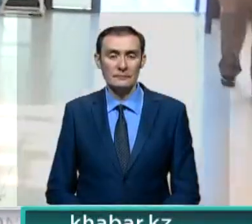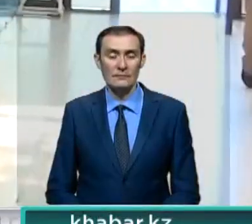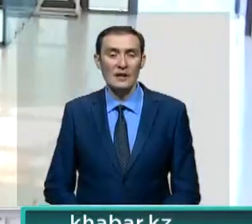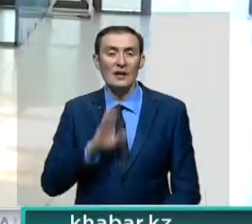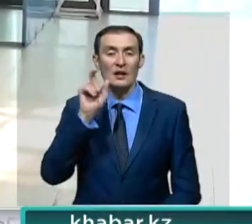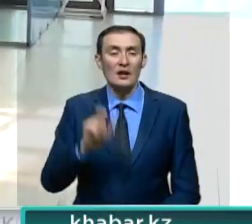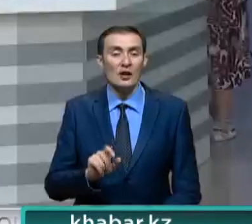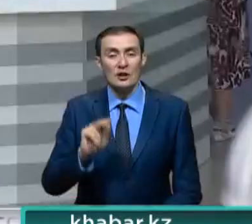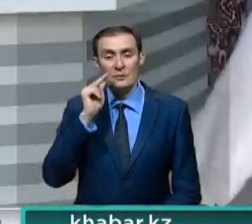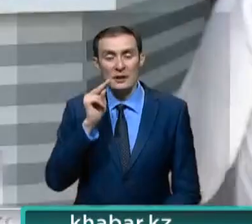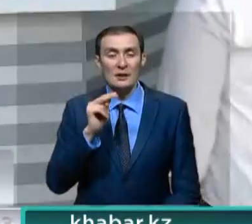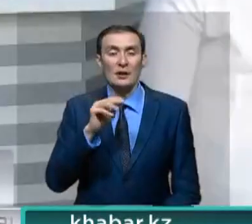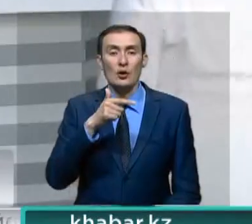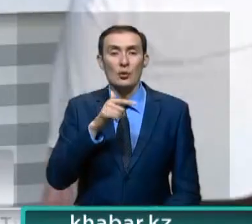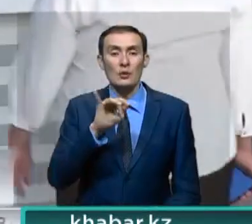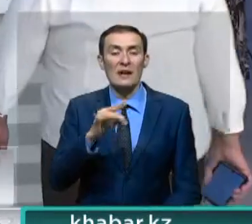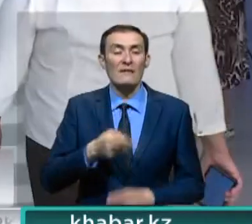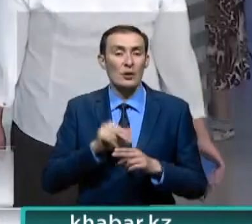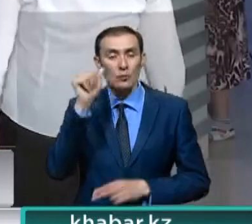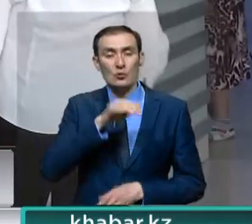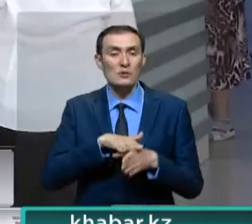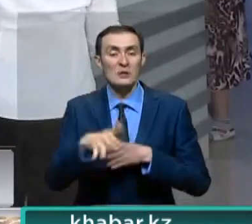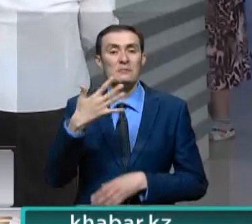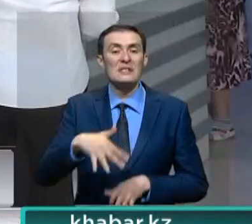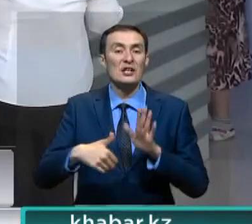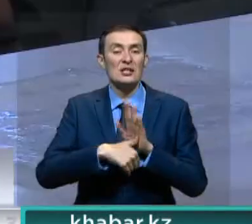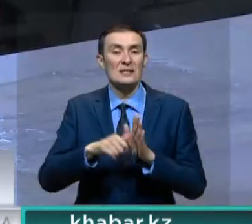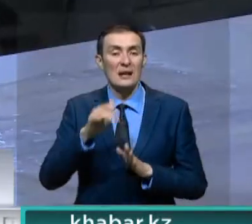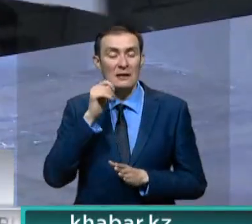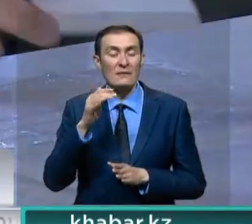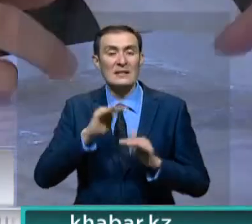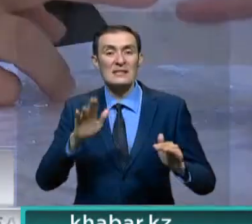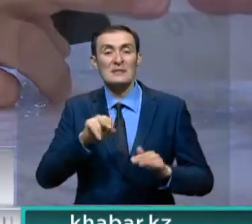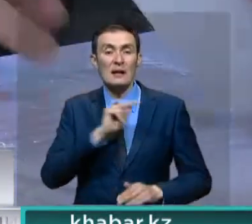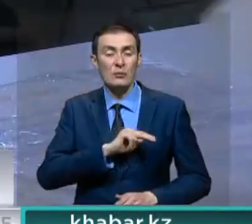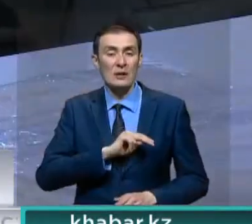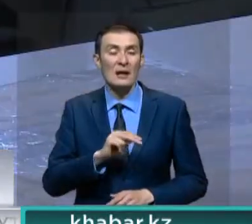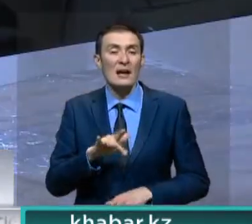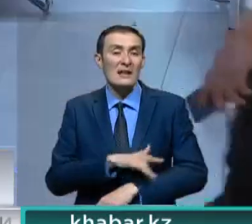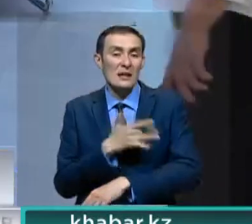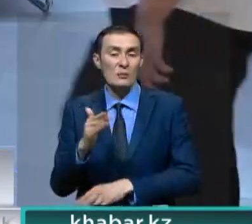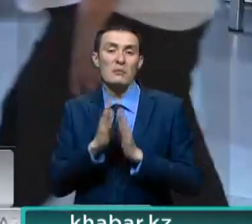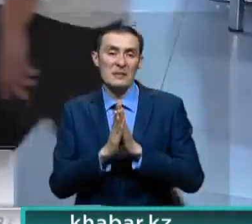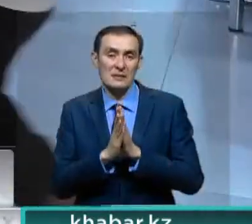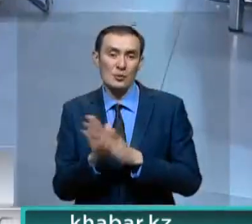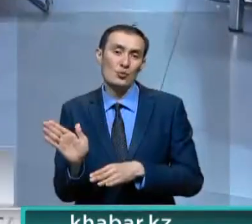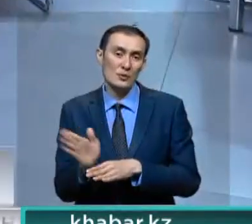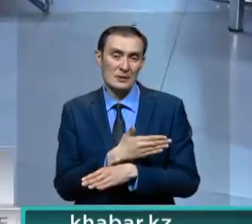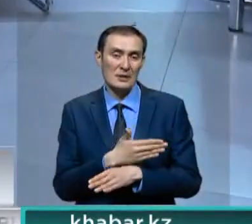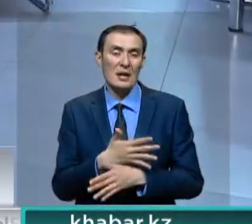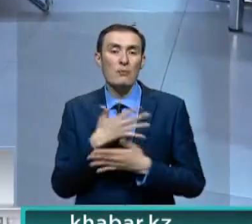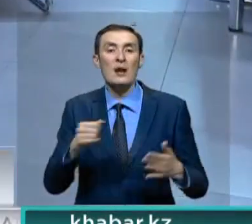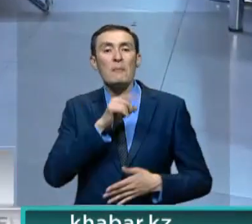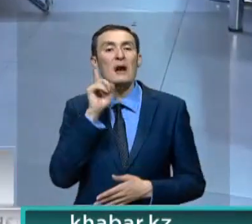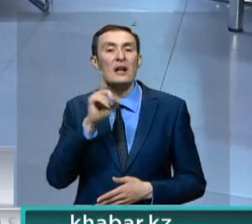Жительнице Шымкента Гульнаре Туймебековой в этом году исполнилось 56. В детском саду, где она работала нянечкой, ее попросили освободить место для